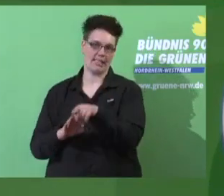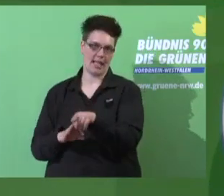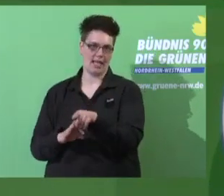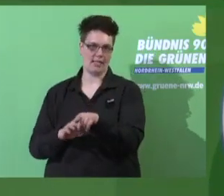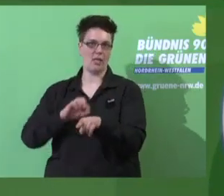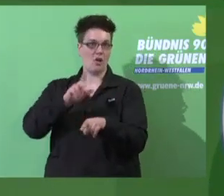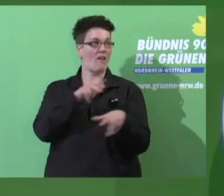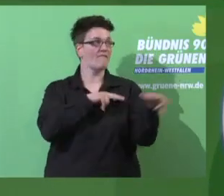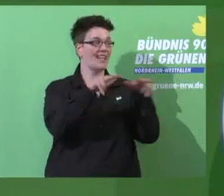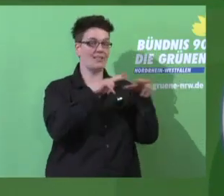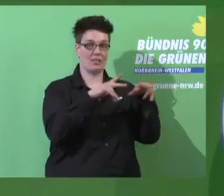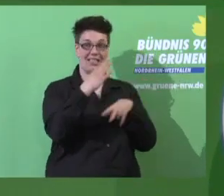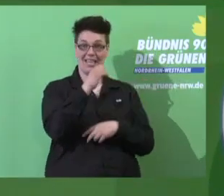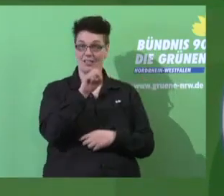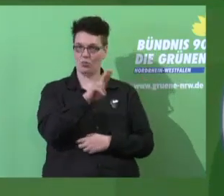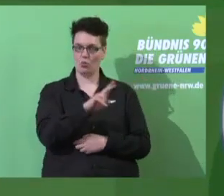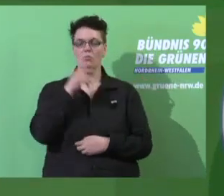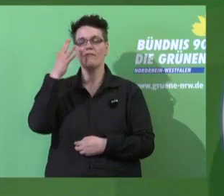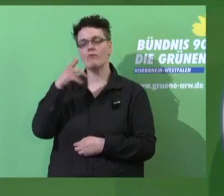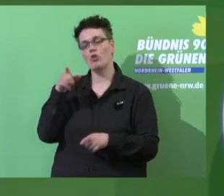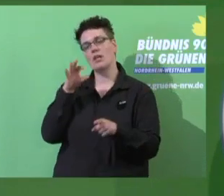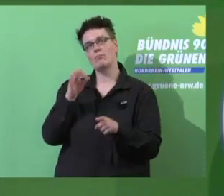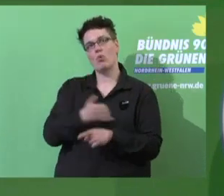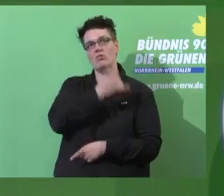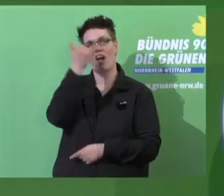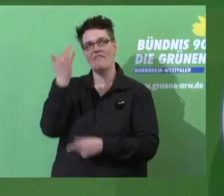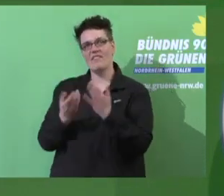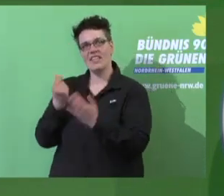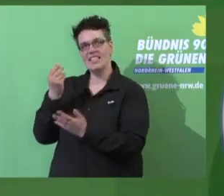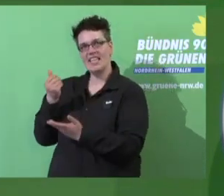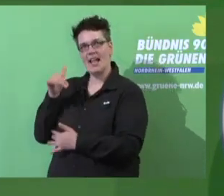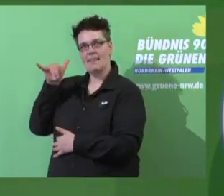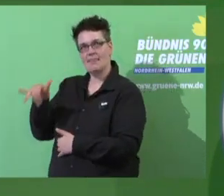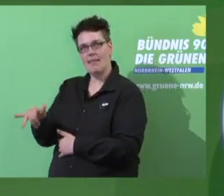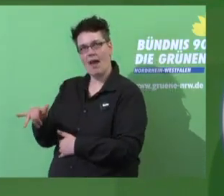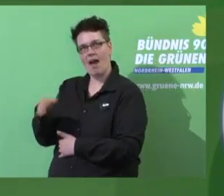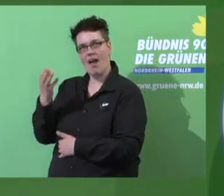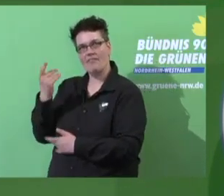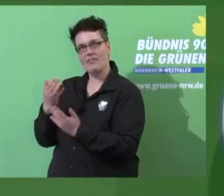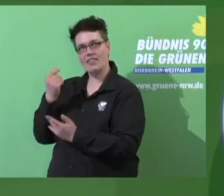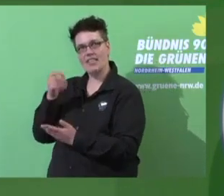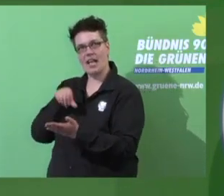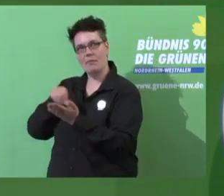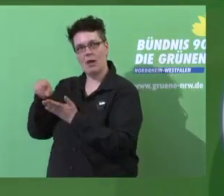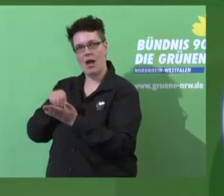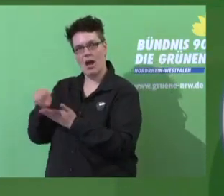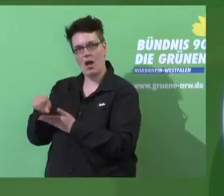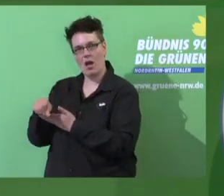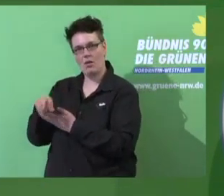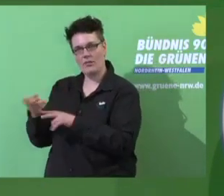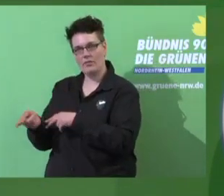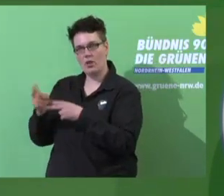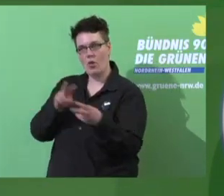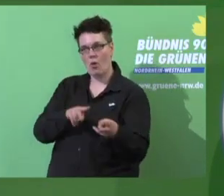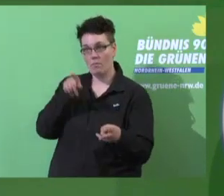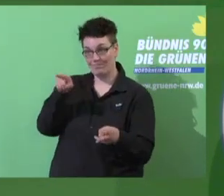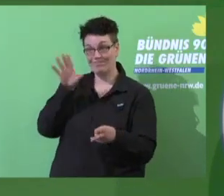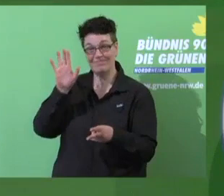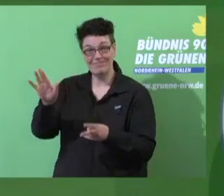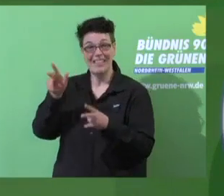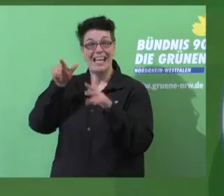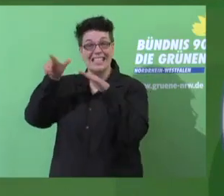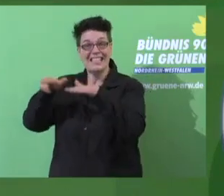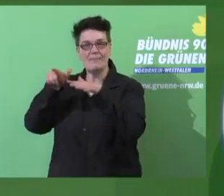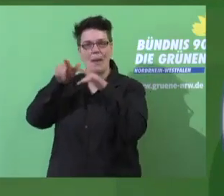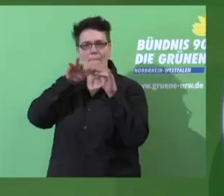CSU-Bundesverkehrsminister, dann kommt man zu der absurden Zahl von 160 Jahren. Das heißt, die haben eine Wunschliste abgegeben, nur